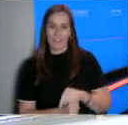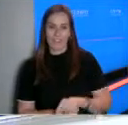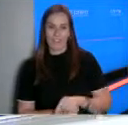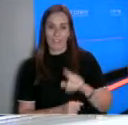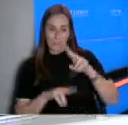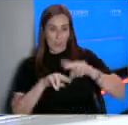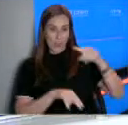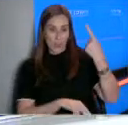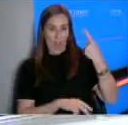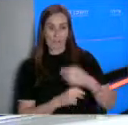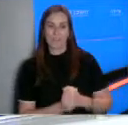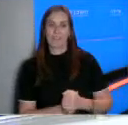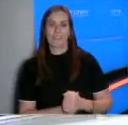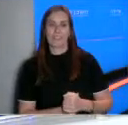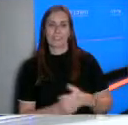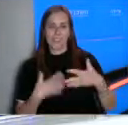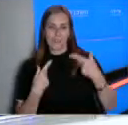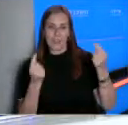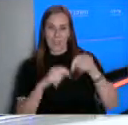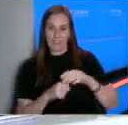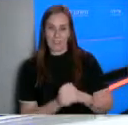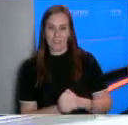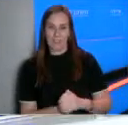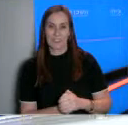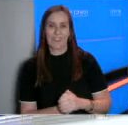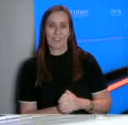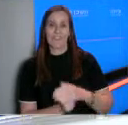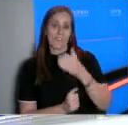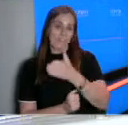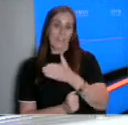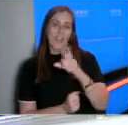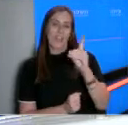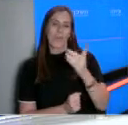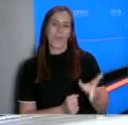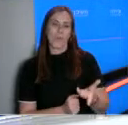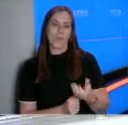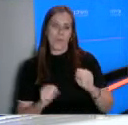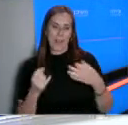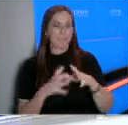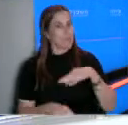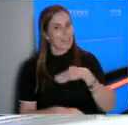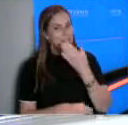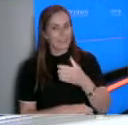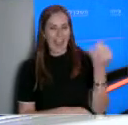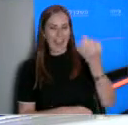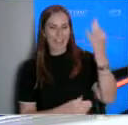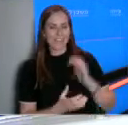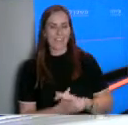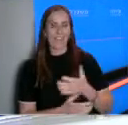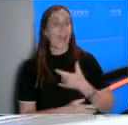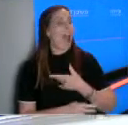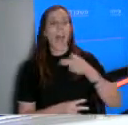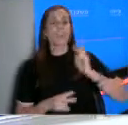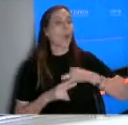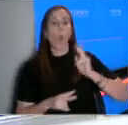תשעה שלמה היום, איתנו. אני שמח מאוד שאת פה. גם אני. דודו כהן, פעיל חברתי, מה שלומך? בכיף. אני